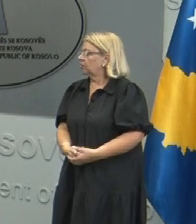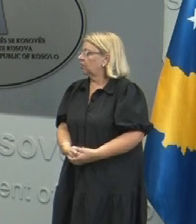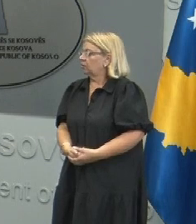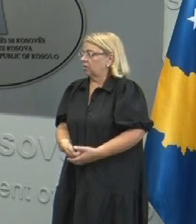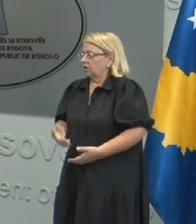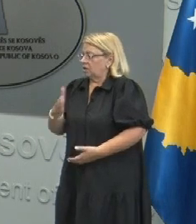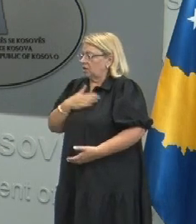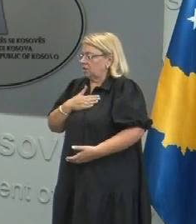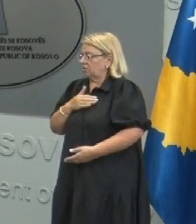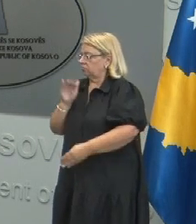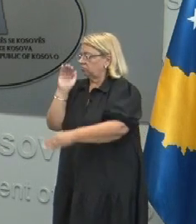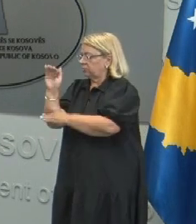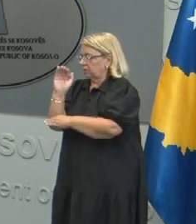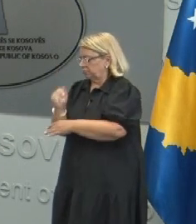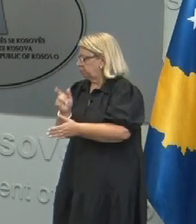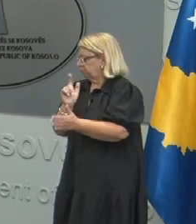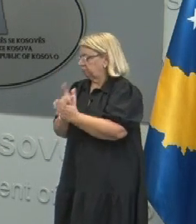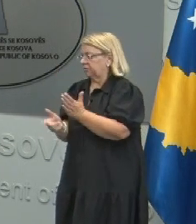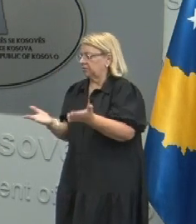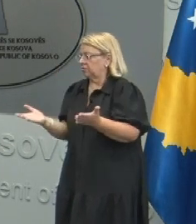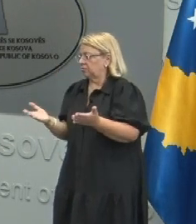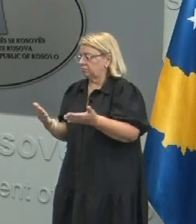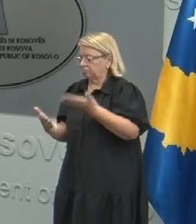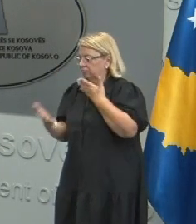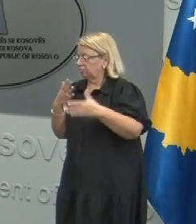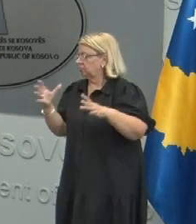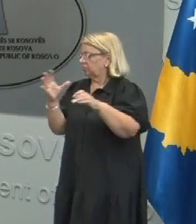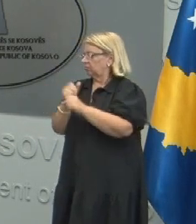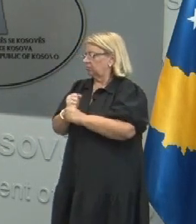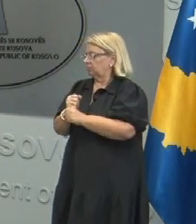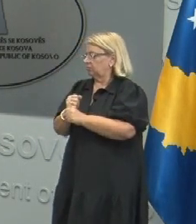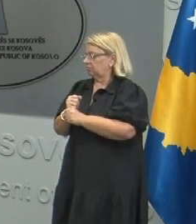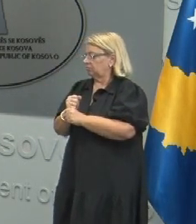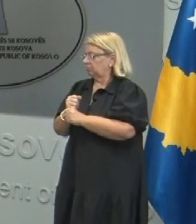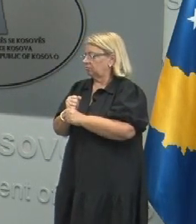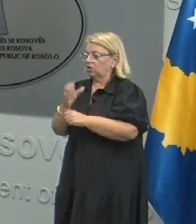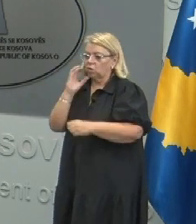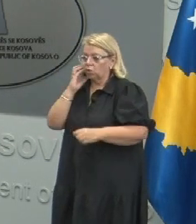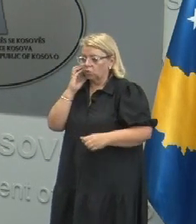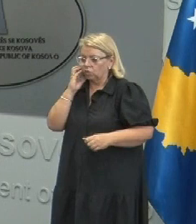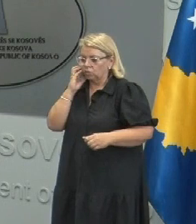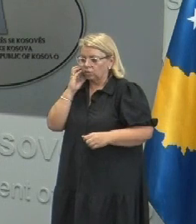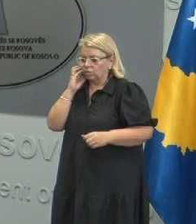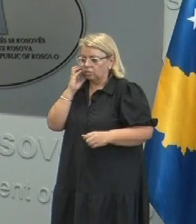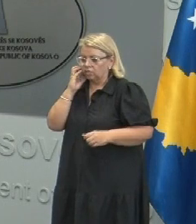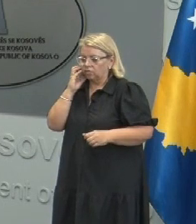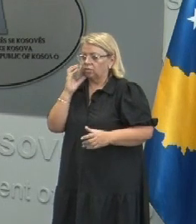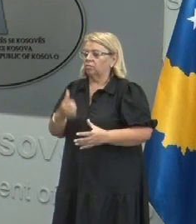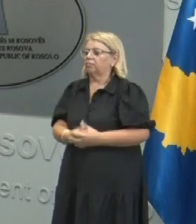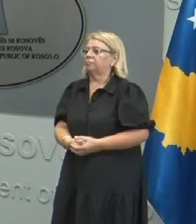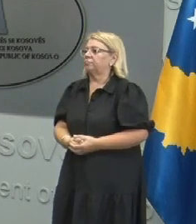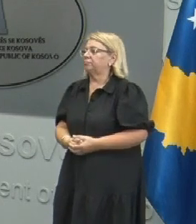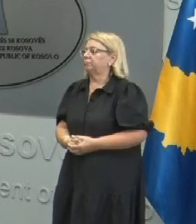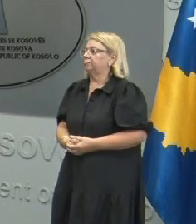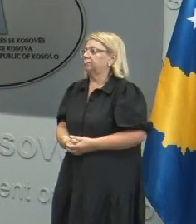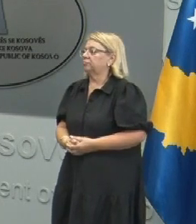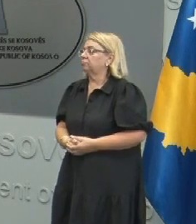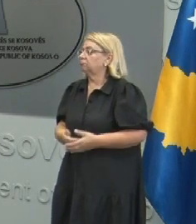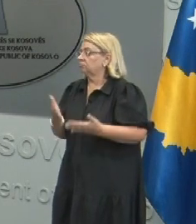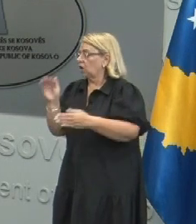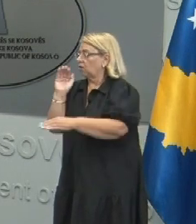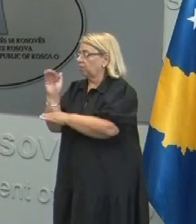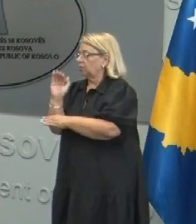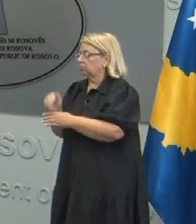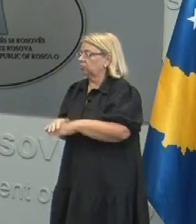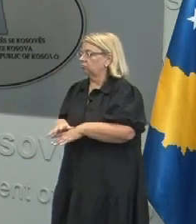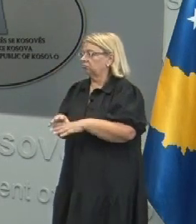njëherë, mas takimit, të cilin e kemi zhvilluar në Bruxelles, dhe ajo komunikat ka qenë e përgjithshme, kur